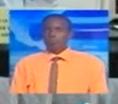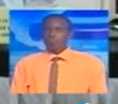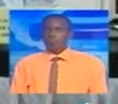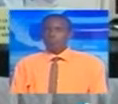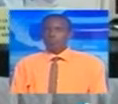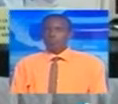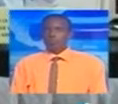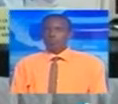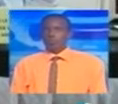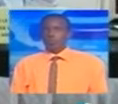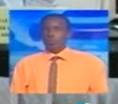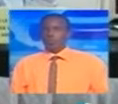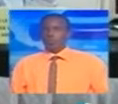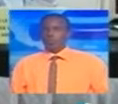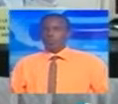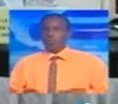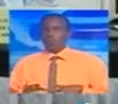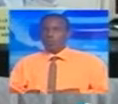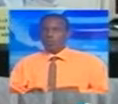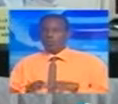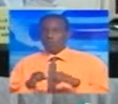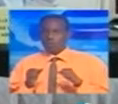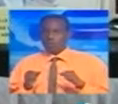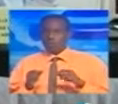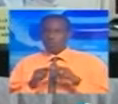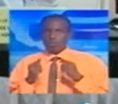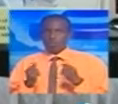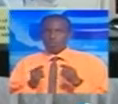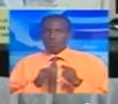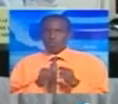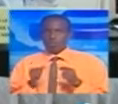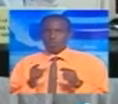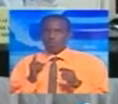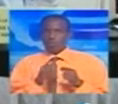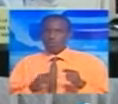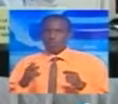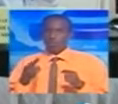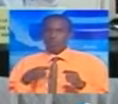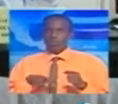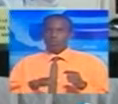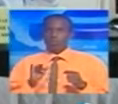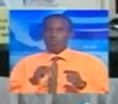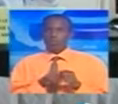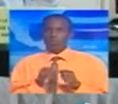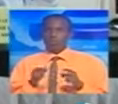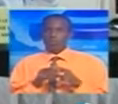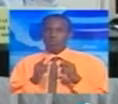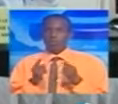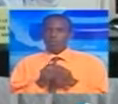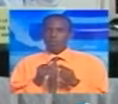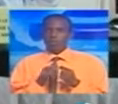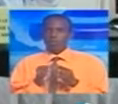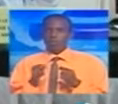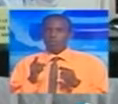Il s'est engagé à travers des mesures viables à développer le concept de gouvernance administrative pour rendre